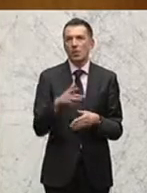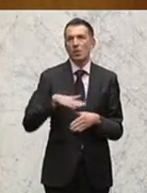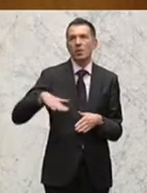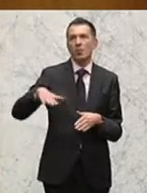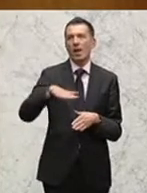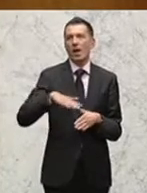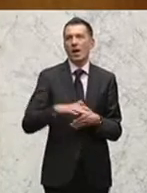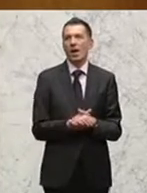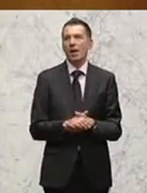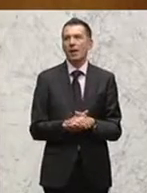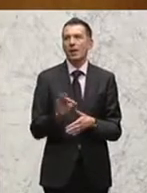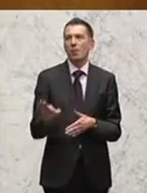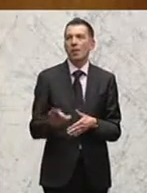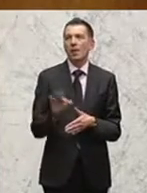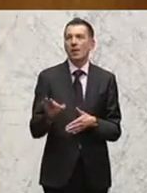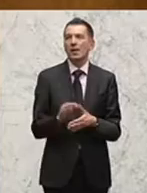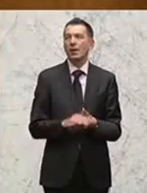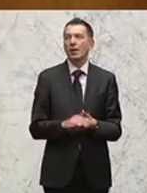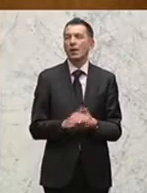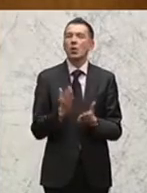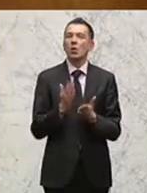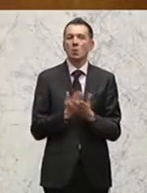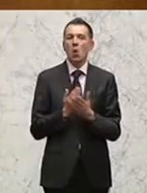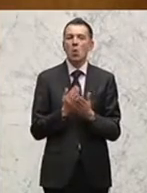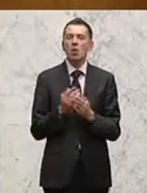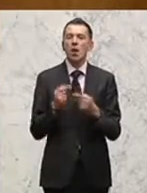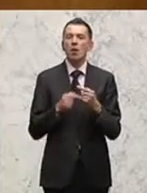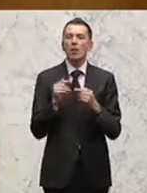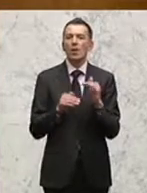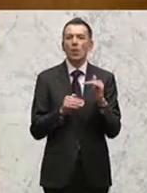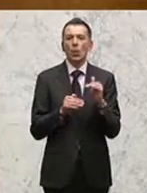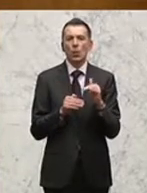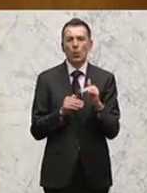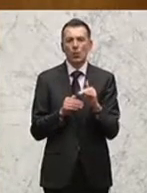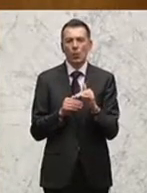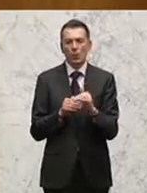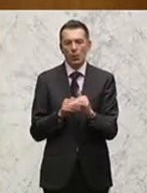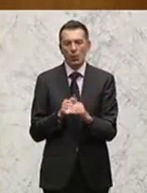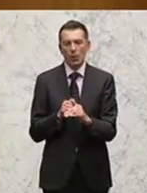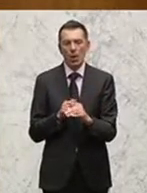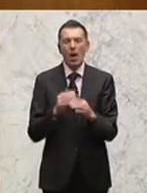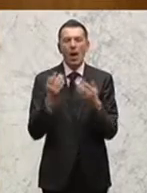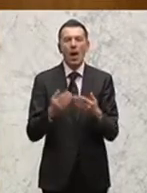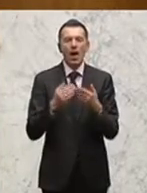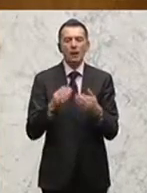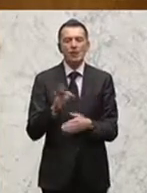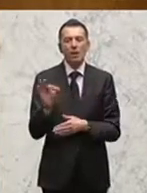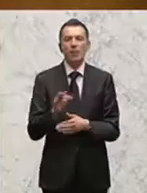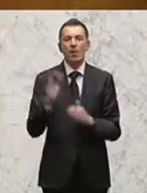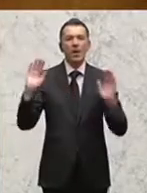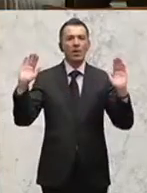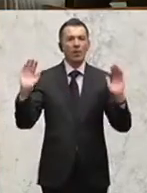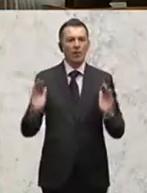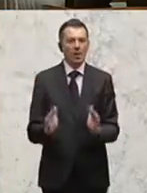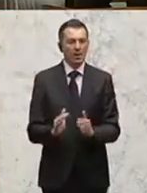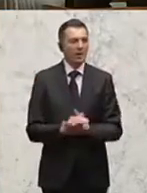Bereich der Kriminalität uns nach unten entwickeln, dass hier die Anzahl der Delikte zurückgegangen